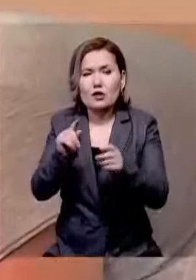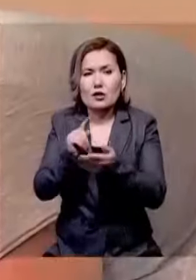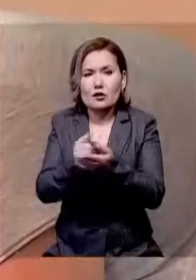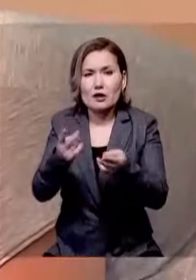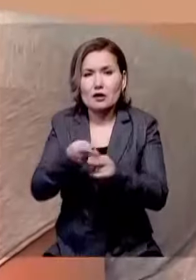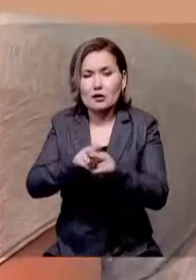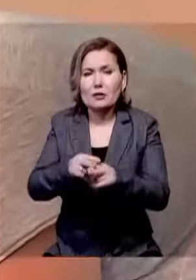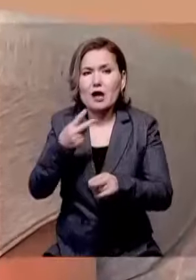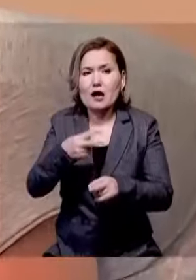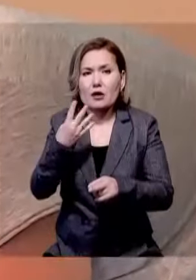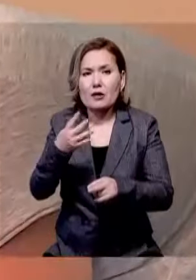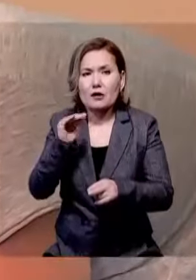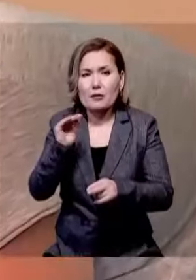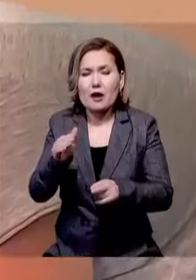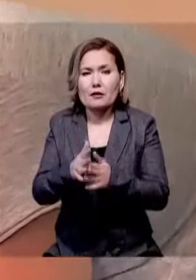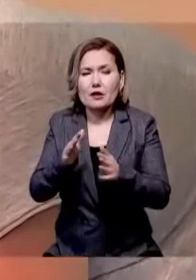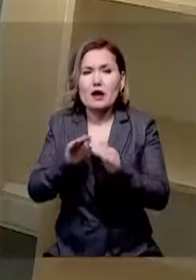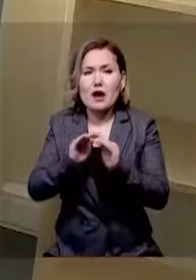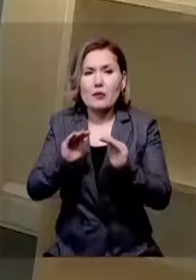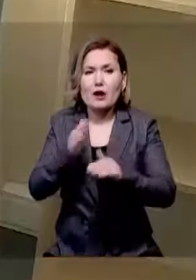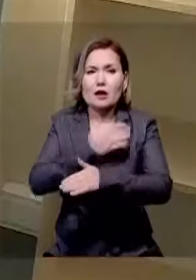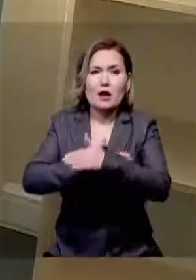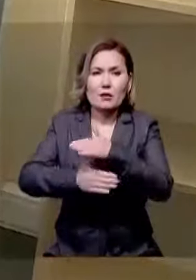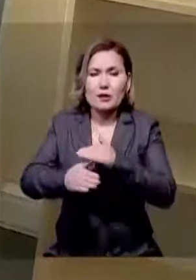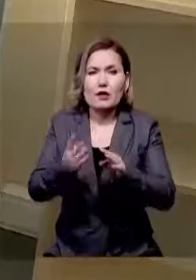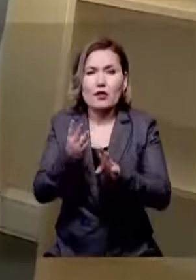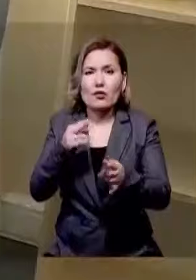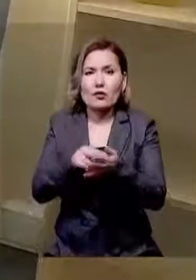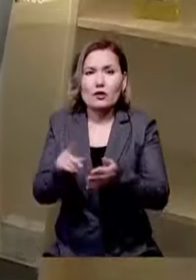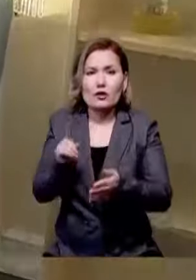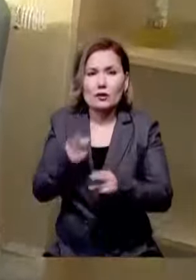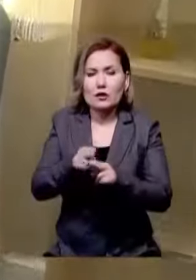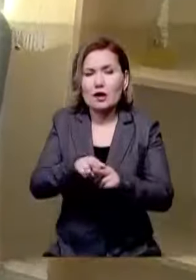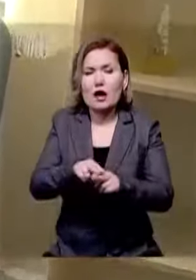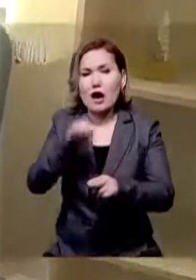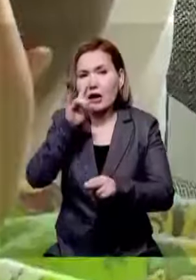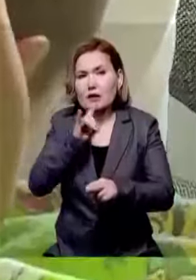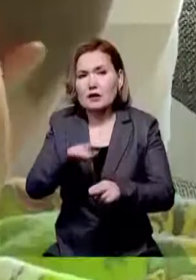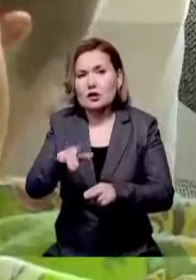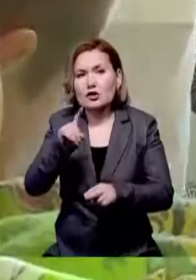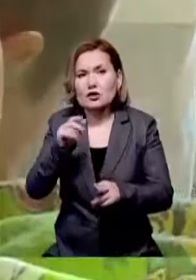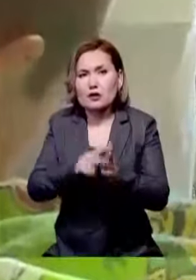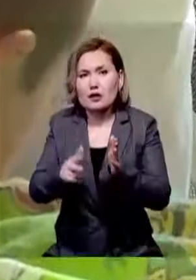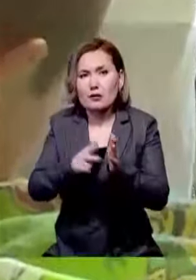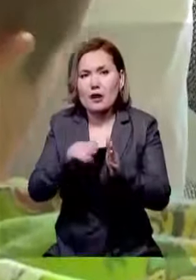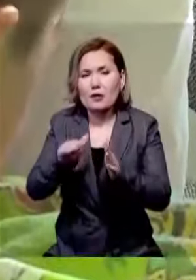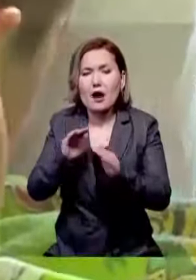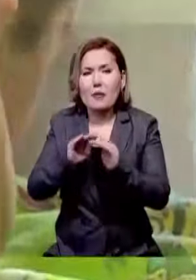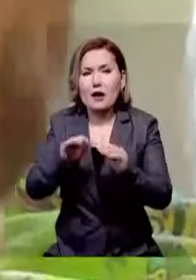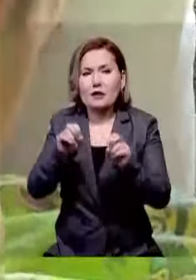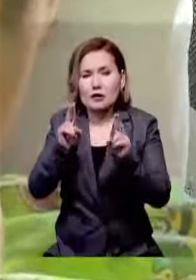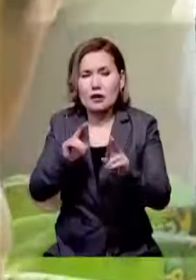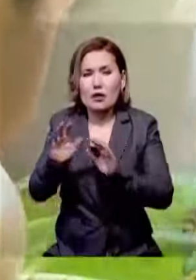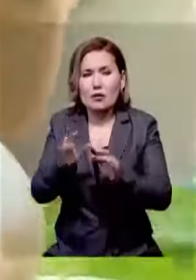керек. Себебі 24 мыңнан астам ерекше бала кезекте тұр. Айта кетейік, елімізде 188 мың бала